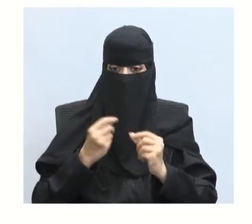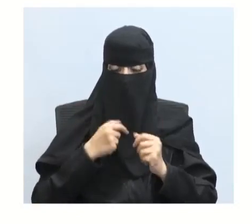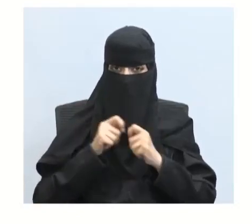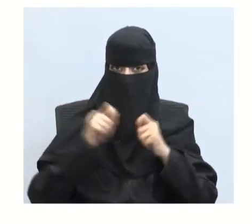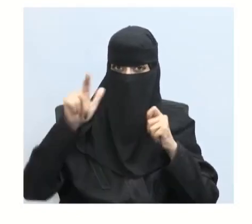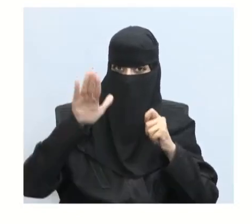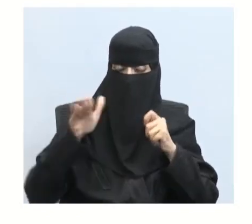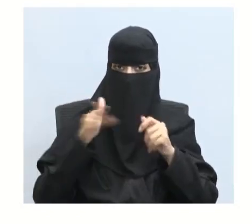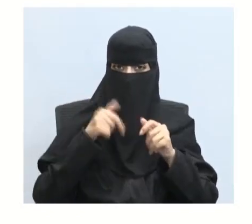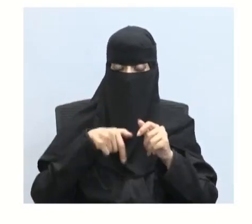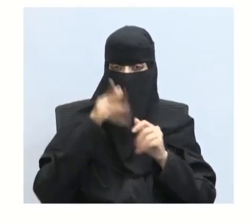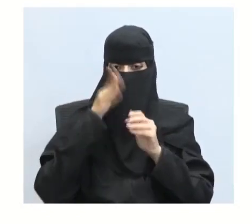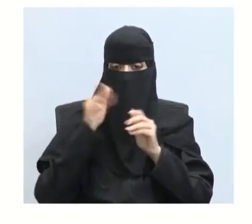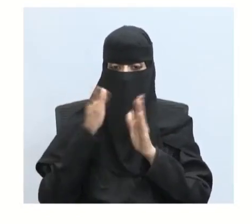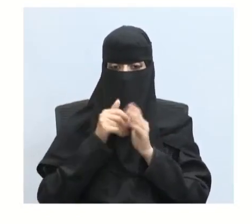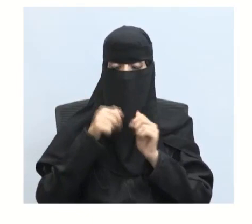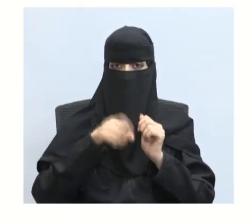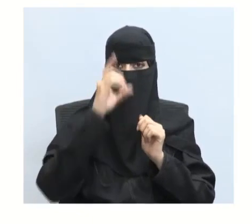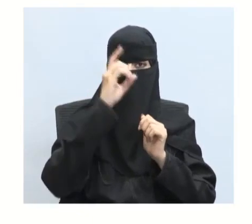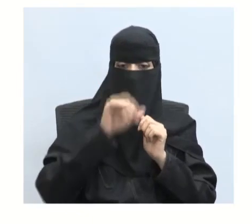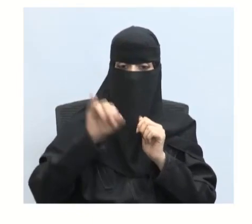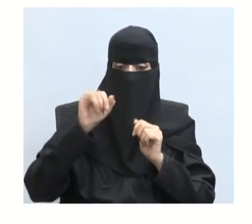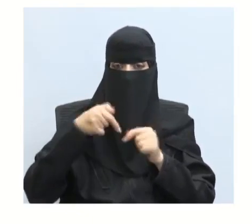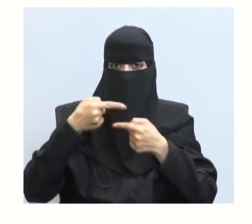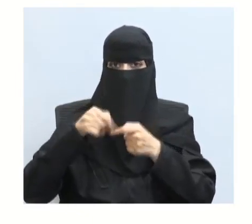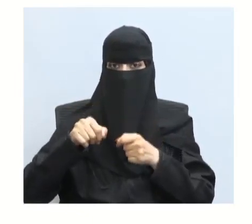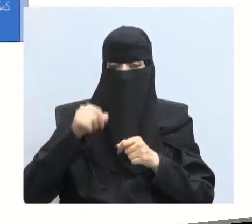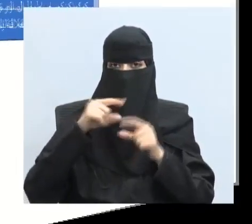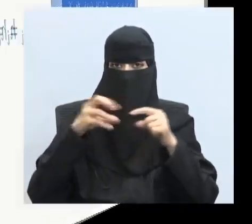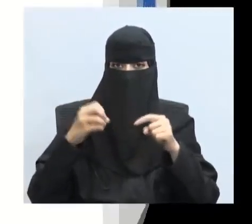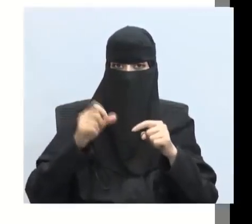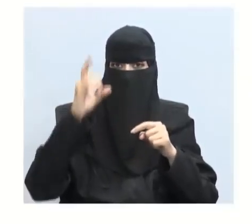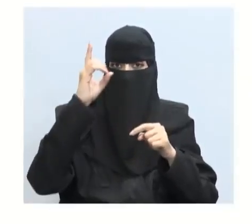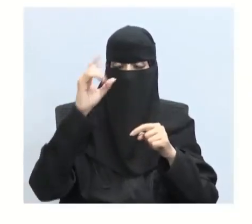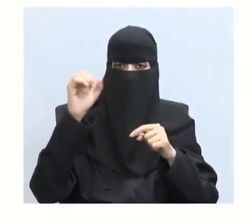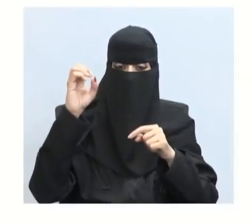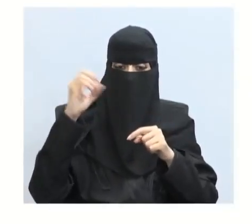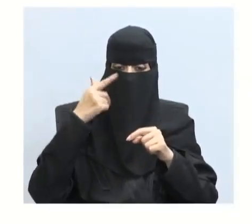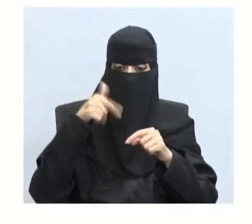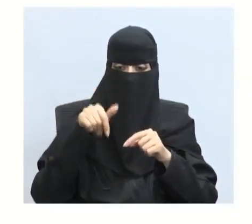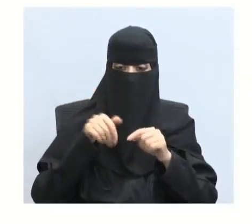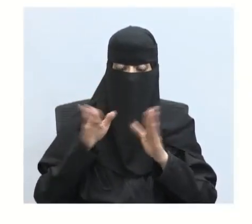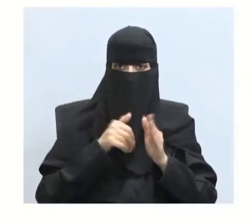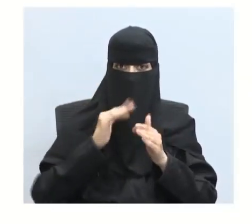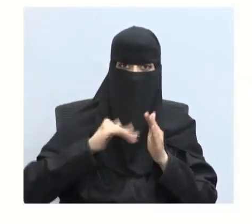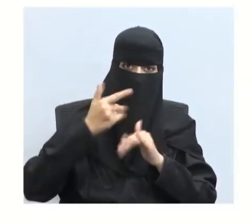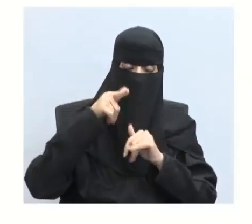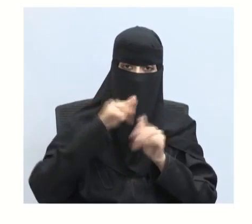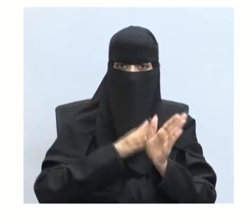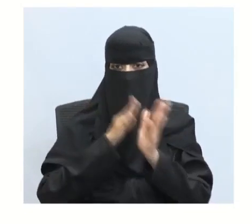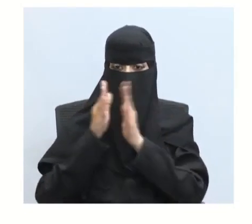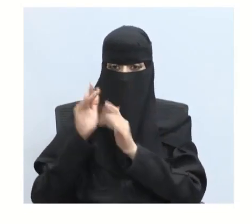بعد الجسم دي اي تساوي سالب دي او اتش اي تساوي h بعد ذلك